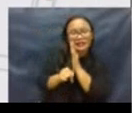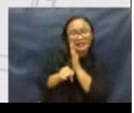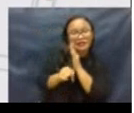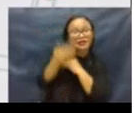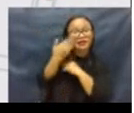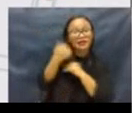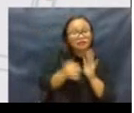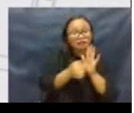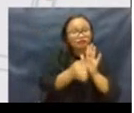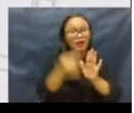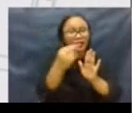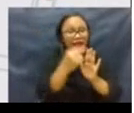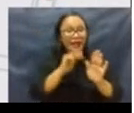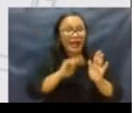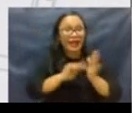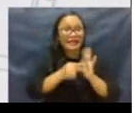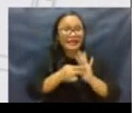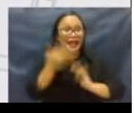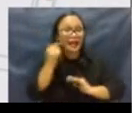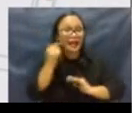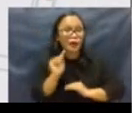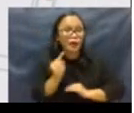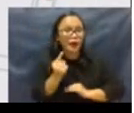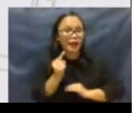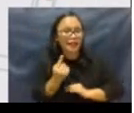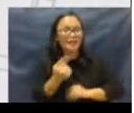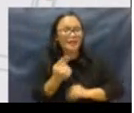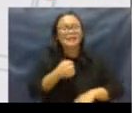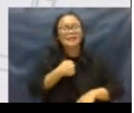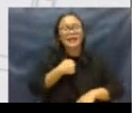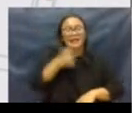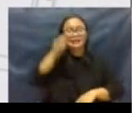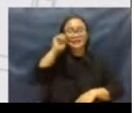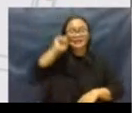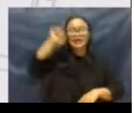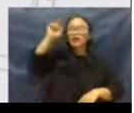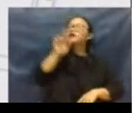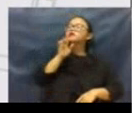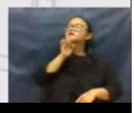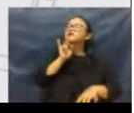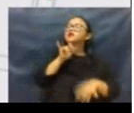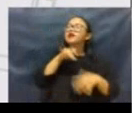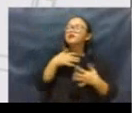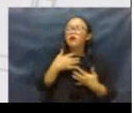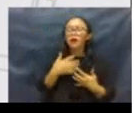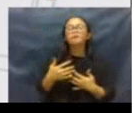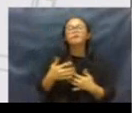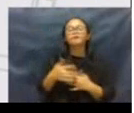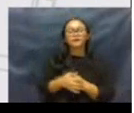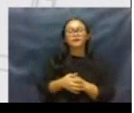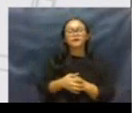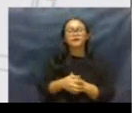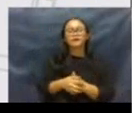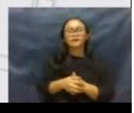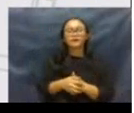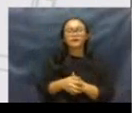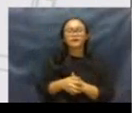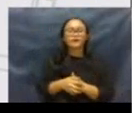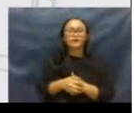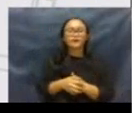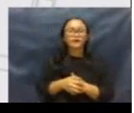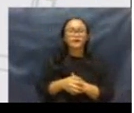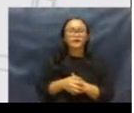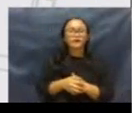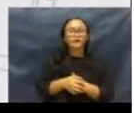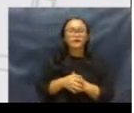Bapak dan Ibu. Bagian saya sadar itu adalah proses adalah bagian dari definisi yang